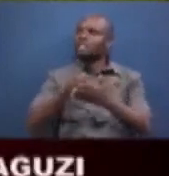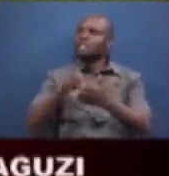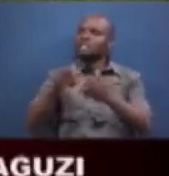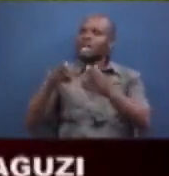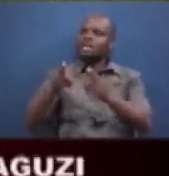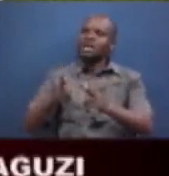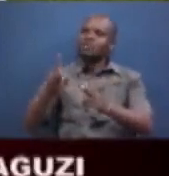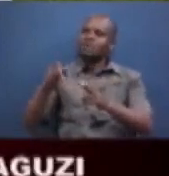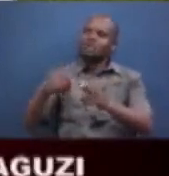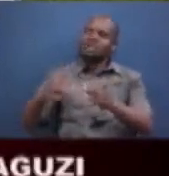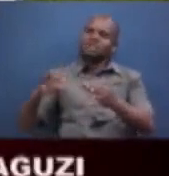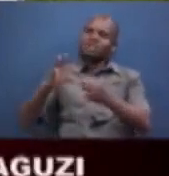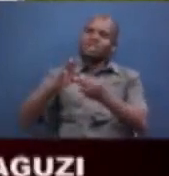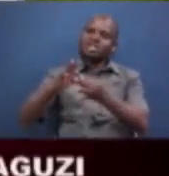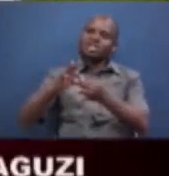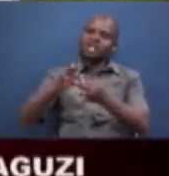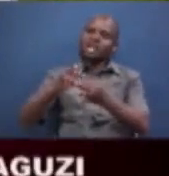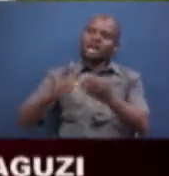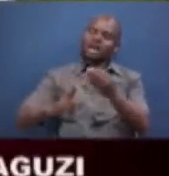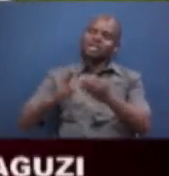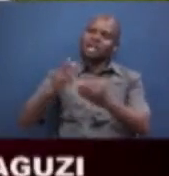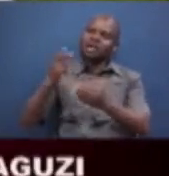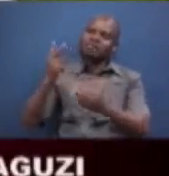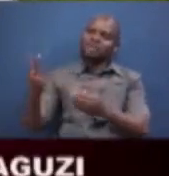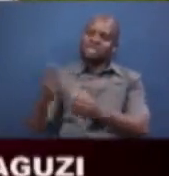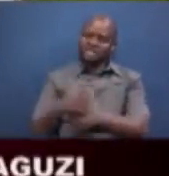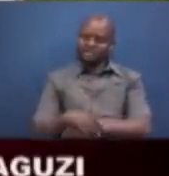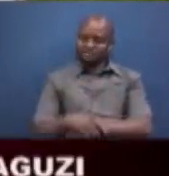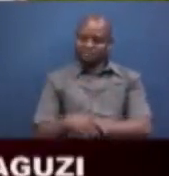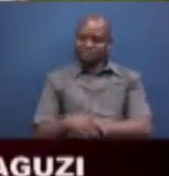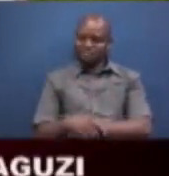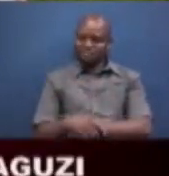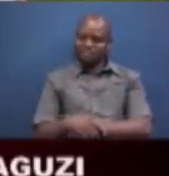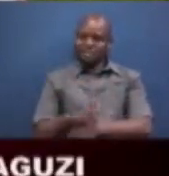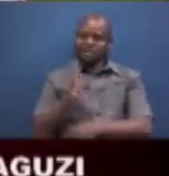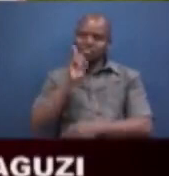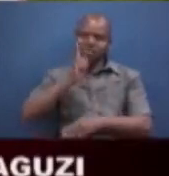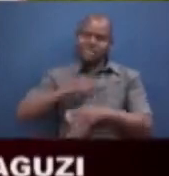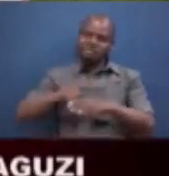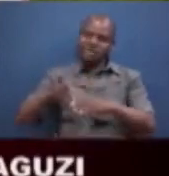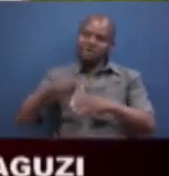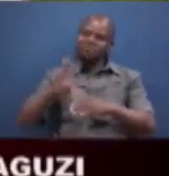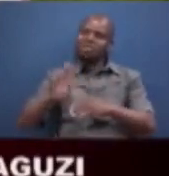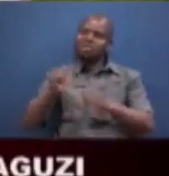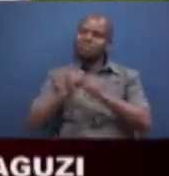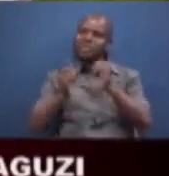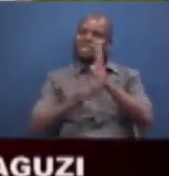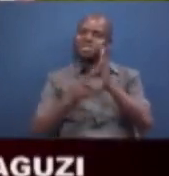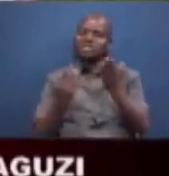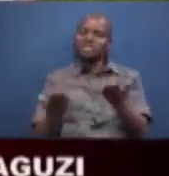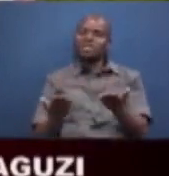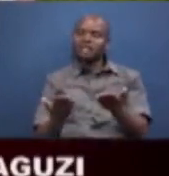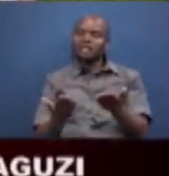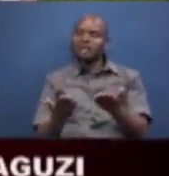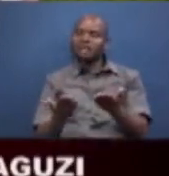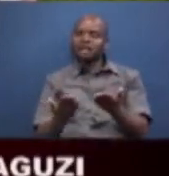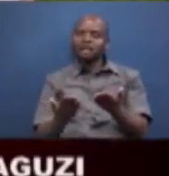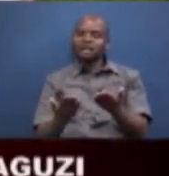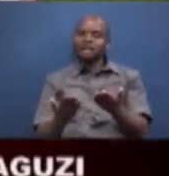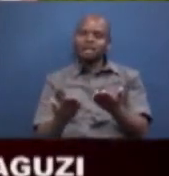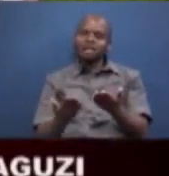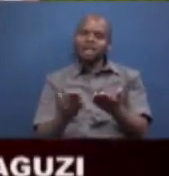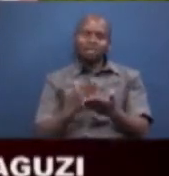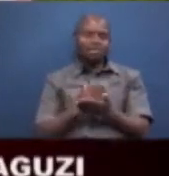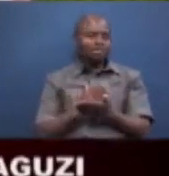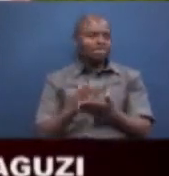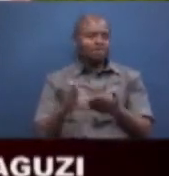daraja ambalo linaunganisha kata mbili, Kiburugwa pamoja na Kirungule. Mama Samia hapa ameleta bilioni 16.